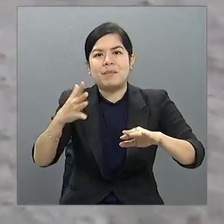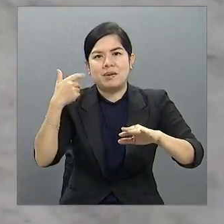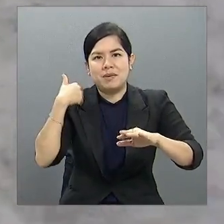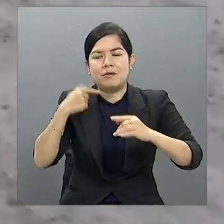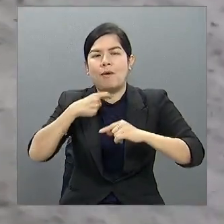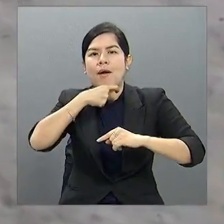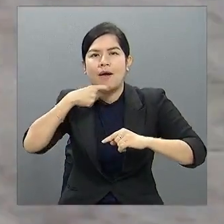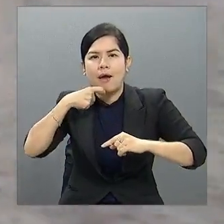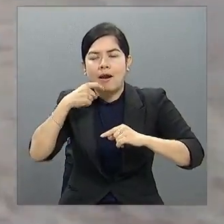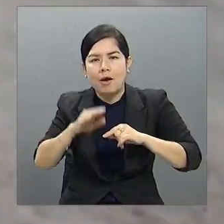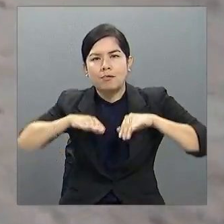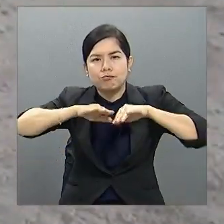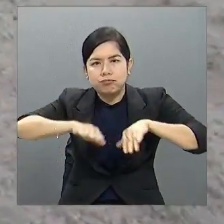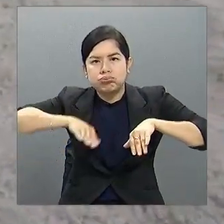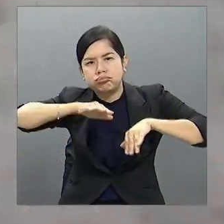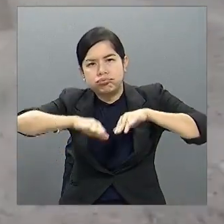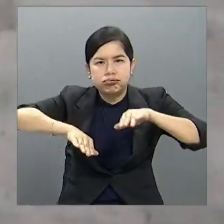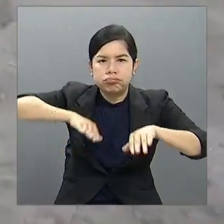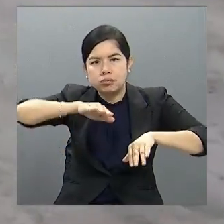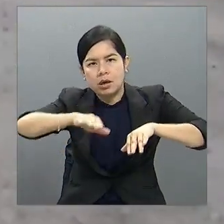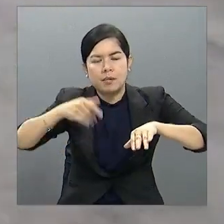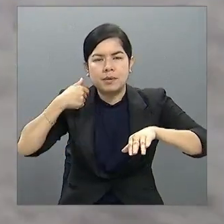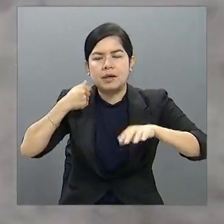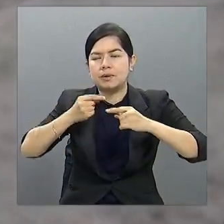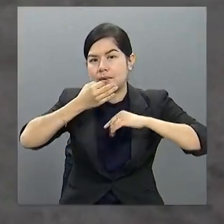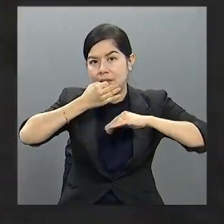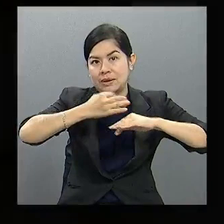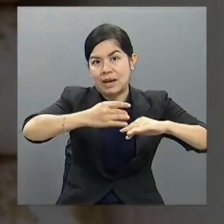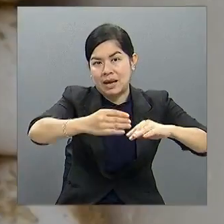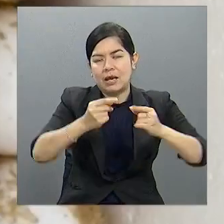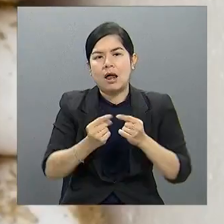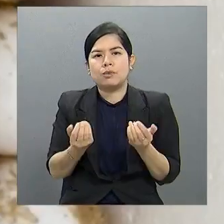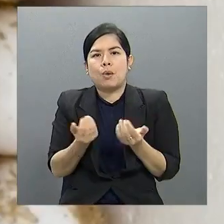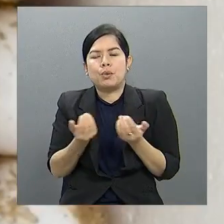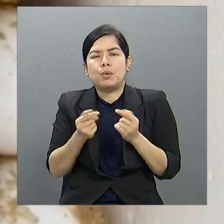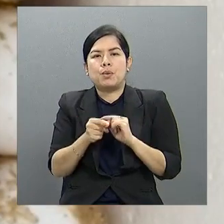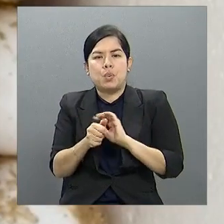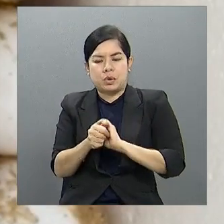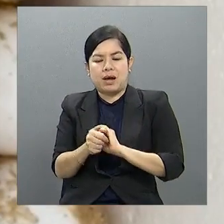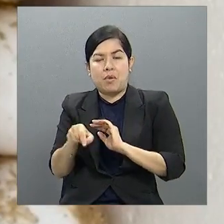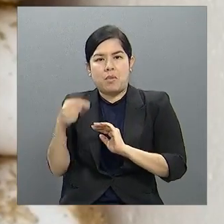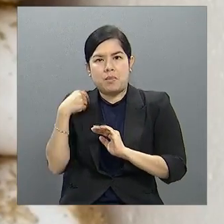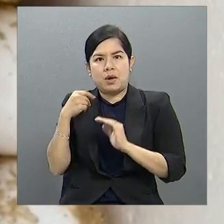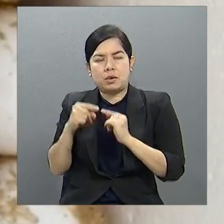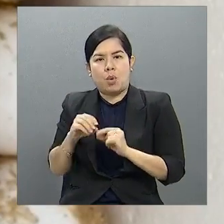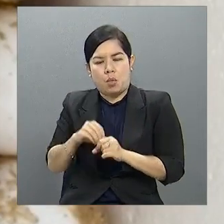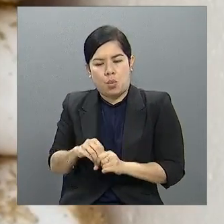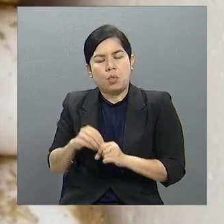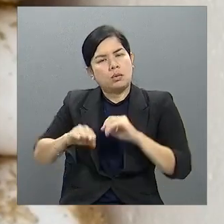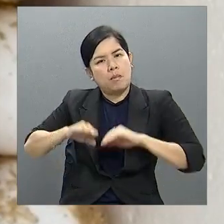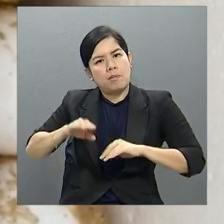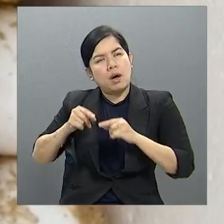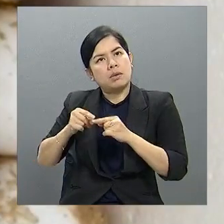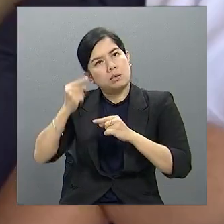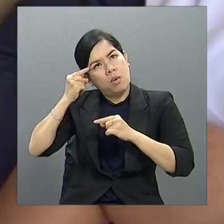สู่ท้องทะเลปล่อยให้ลูกเต่าฟักออกมาเป็นตัวตามลำพังโดยอุณหภูมิที่คงที่นั้นค่ะถือว่าเป็นตัวแปรที่ส